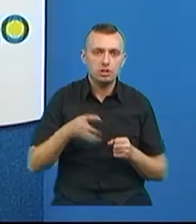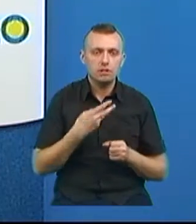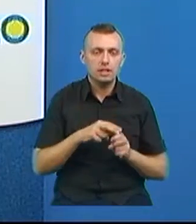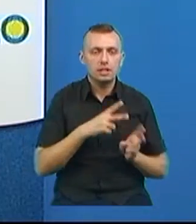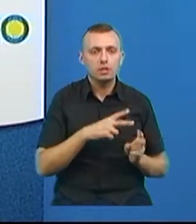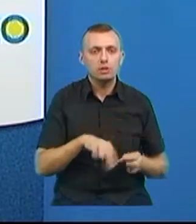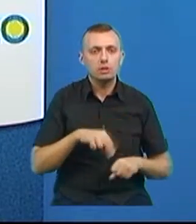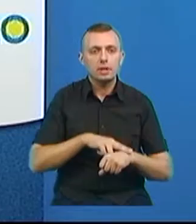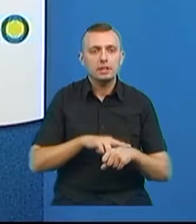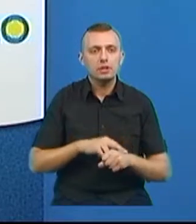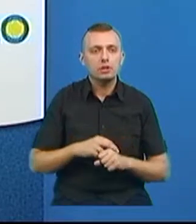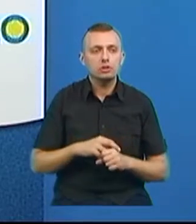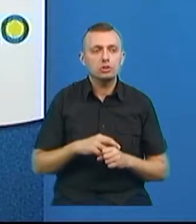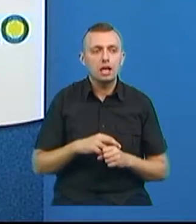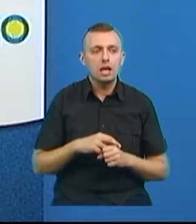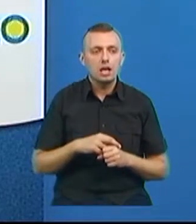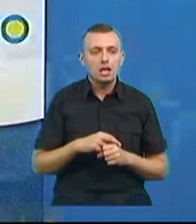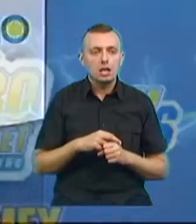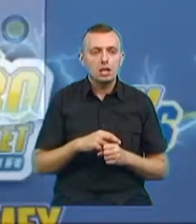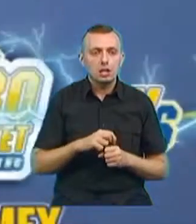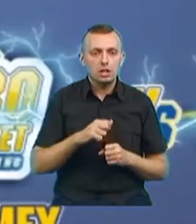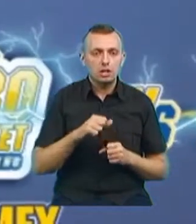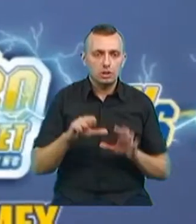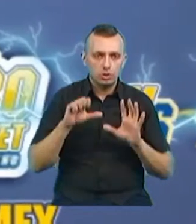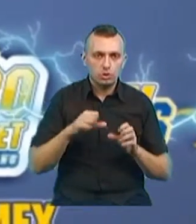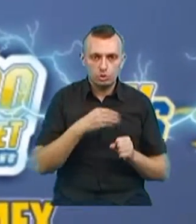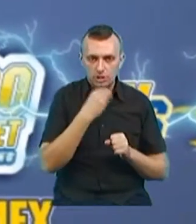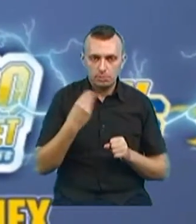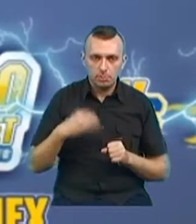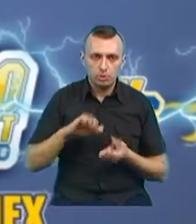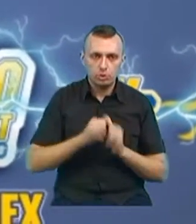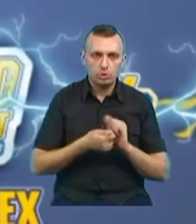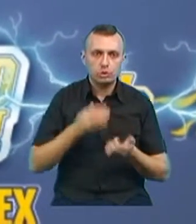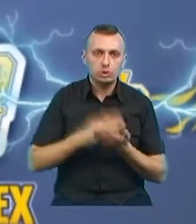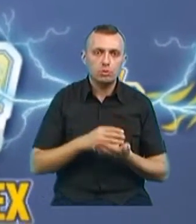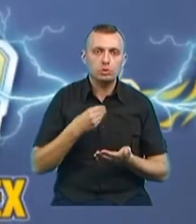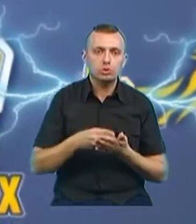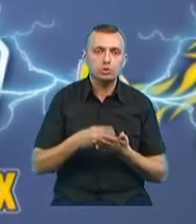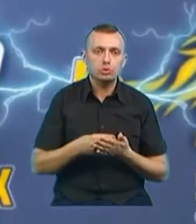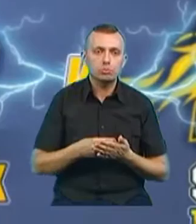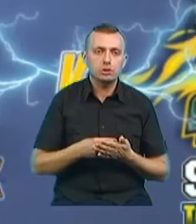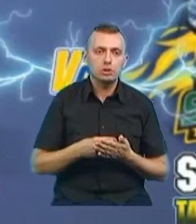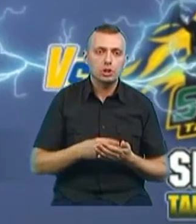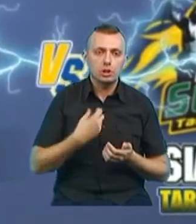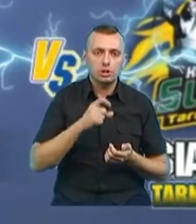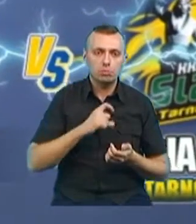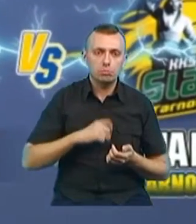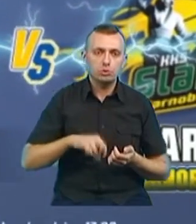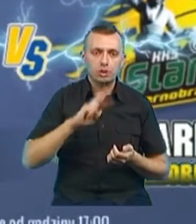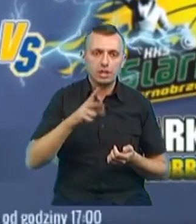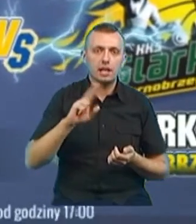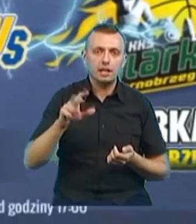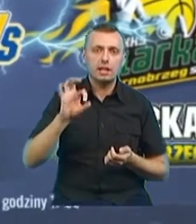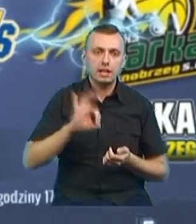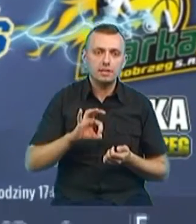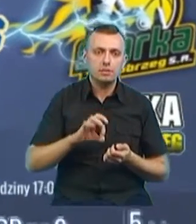Szkole Podstawowej nr 9 w Kutnie. Bilety na mecz Polfarmek z Kutno – Siarka Tarnobrzeg, który odbędzie się 4